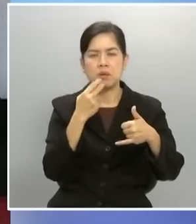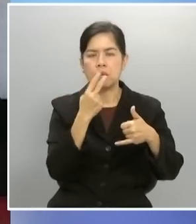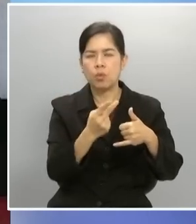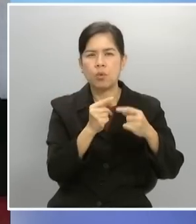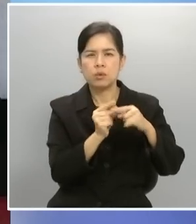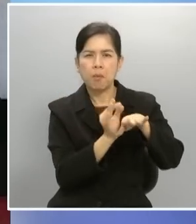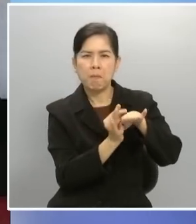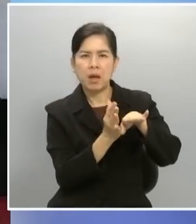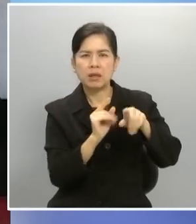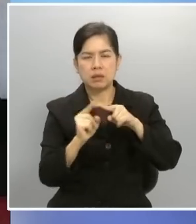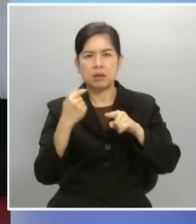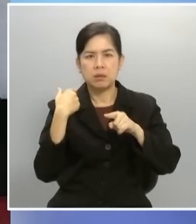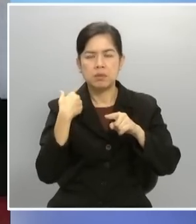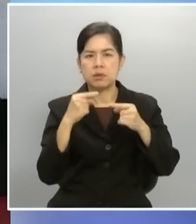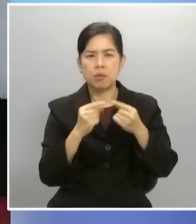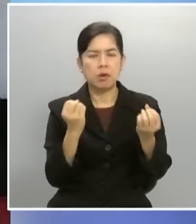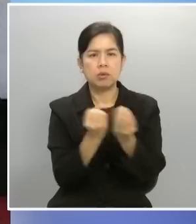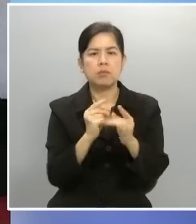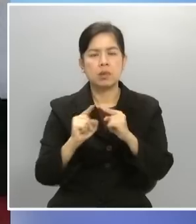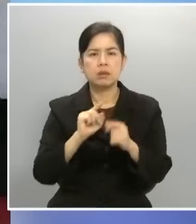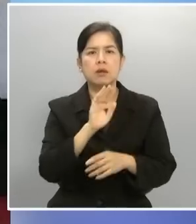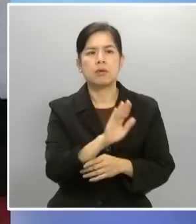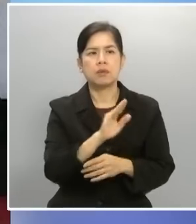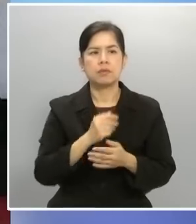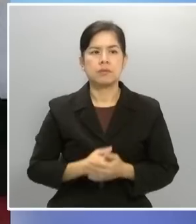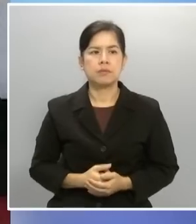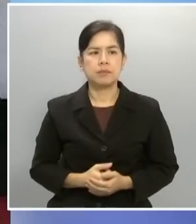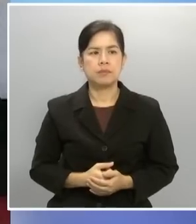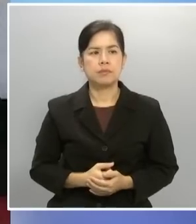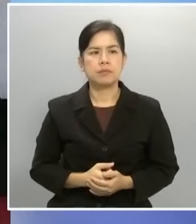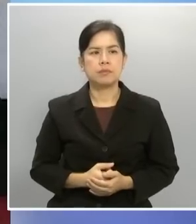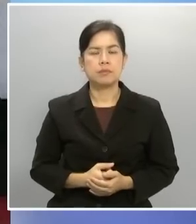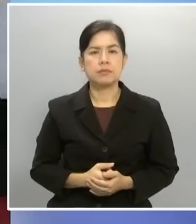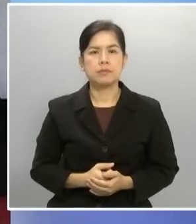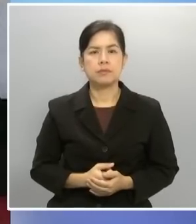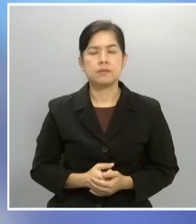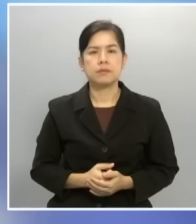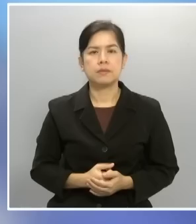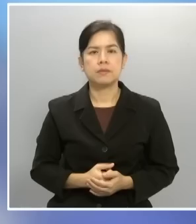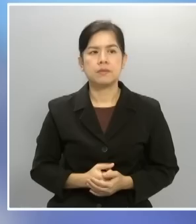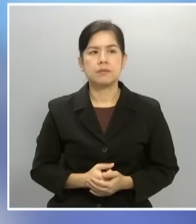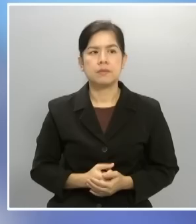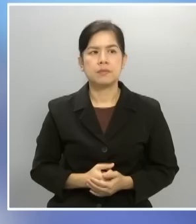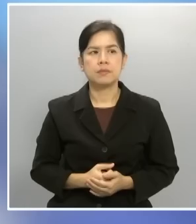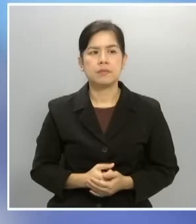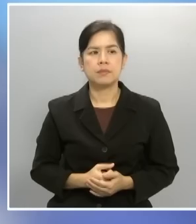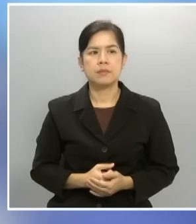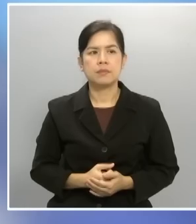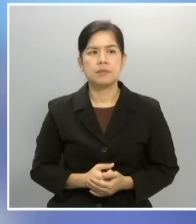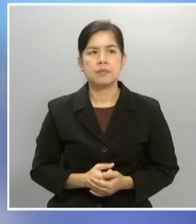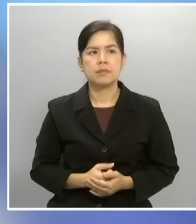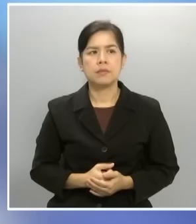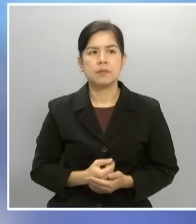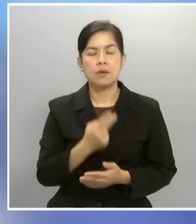แผลที่คุณดิวเธอโดนอะไรมาบ้างนะครับเนี่ยฮะเนี่ยครับ